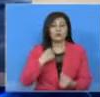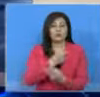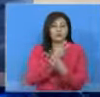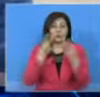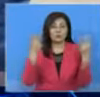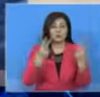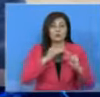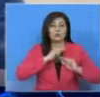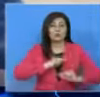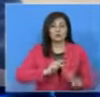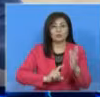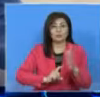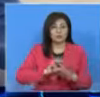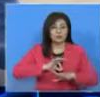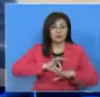былай қарқынды жүріп жатыр.